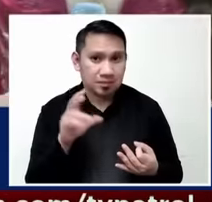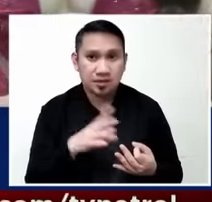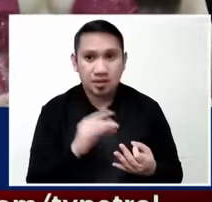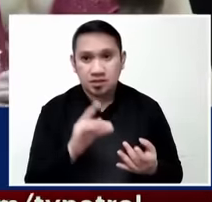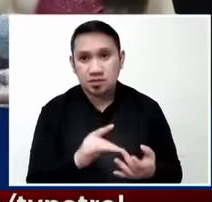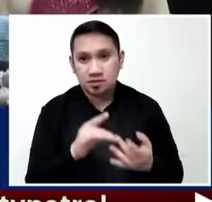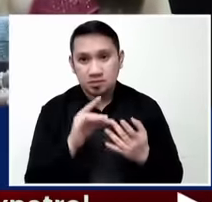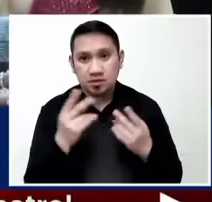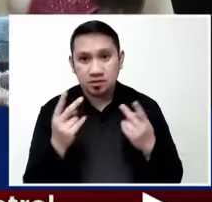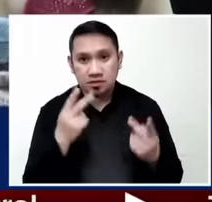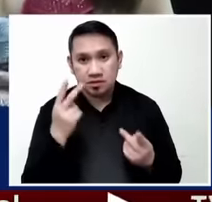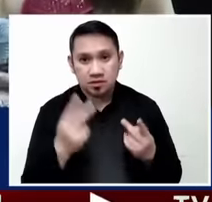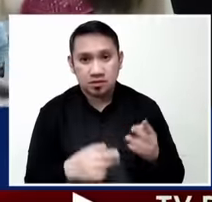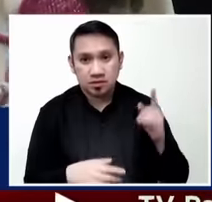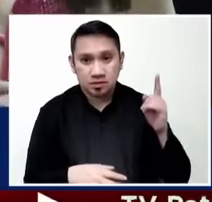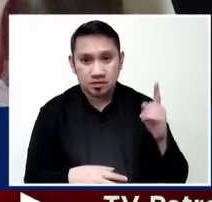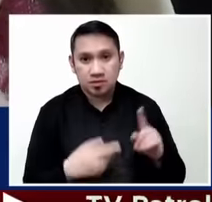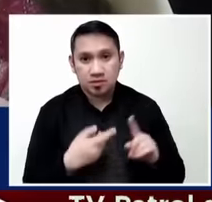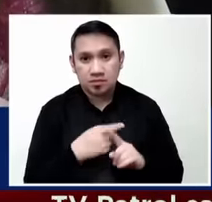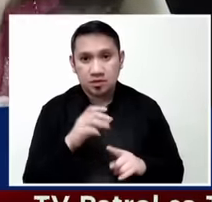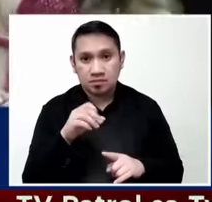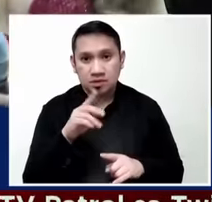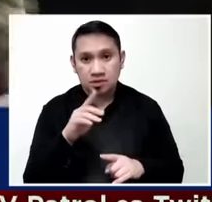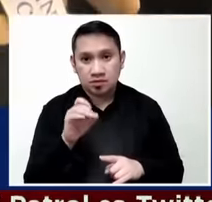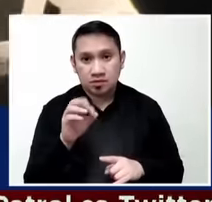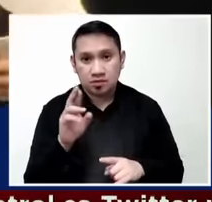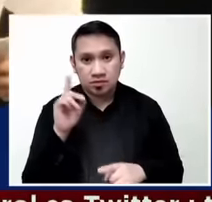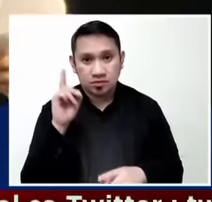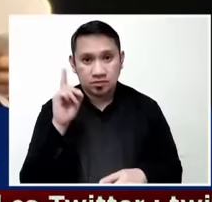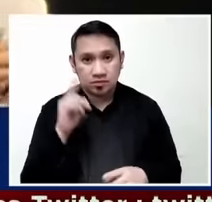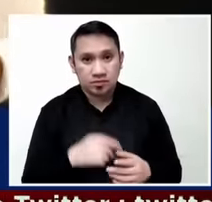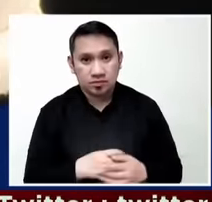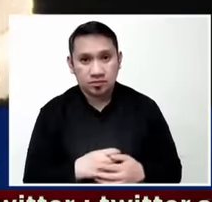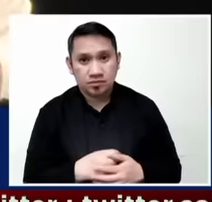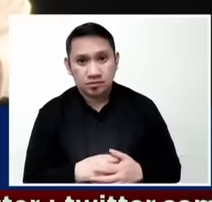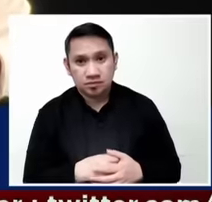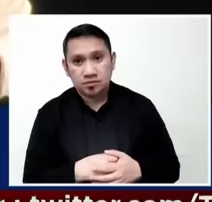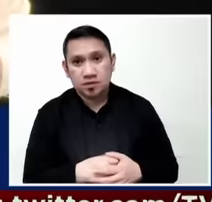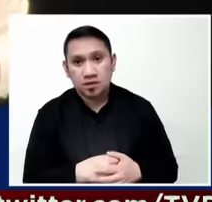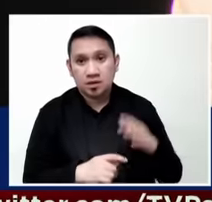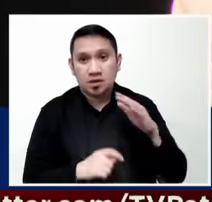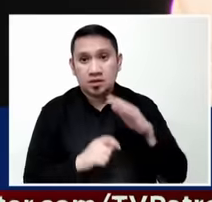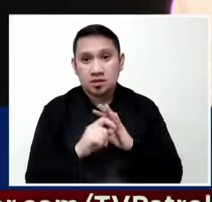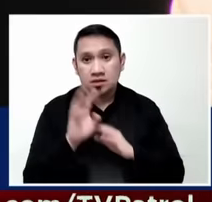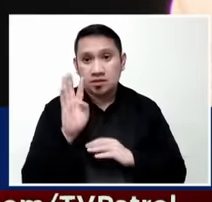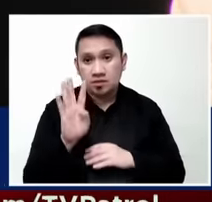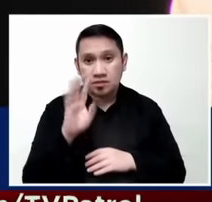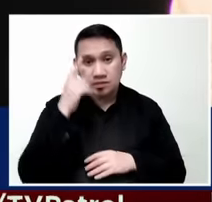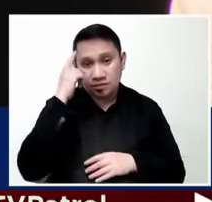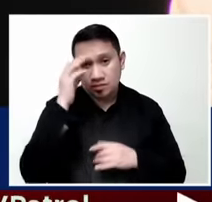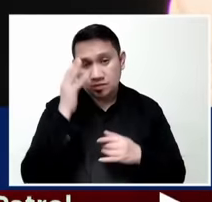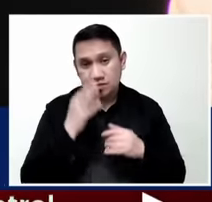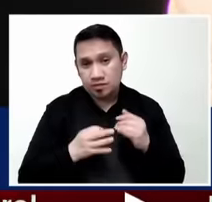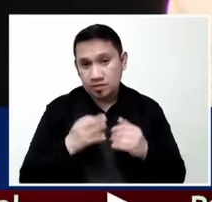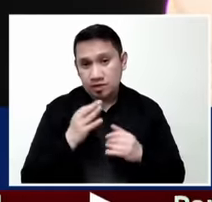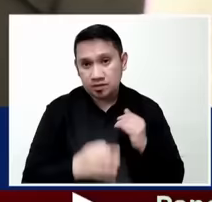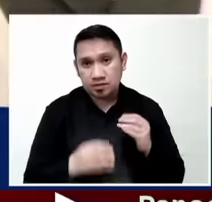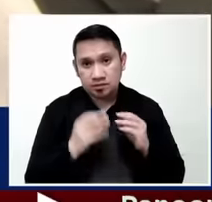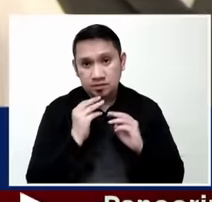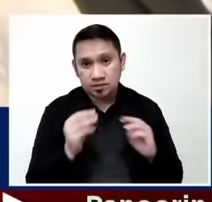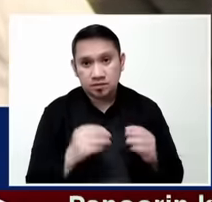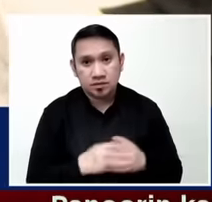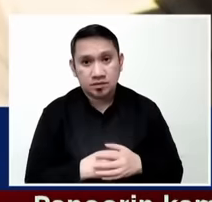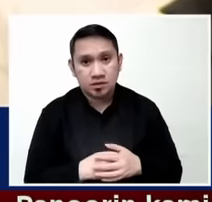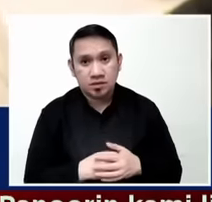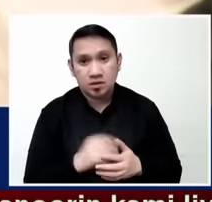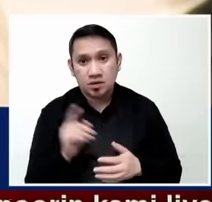Miss Supranational mula Ecuador, Andrea Aguilera. Ang top 4 sumabak sa final word sa mismong tanong kung ano